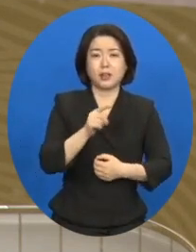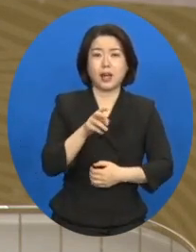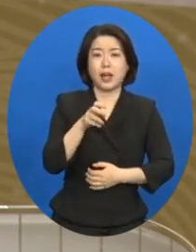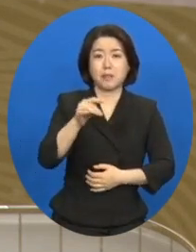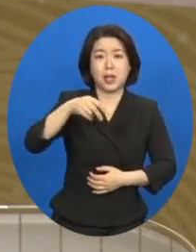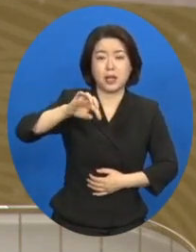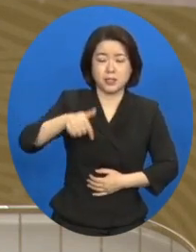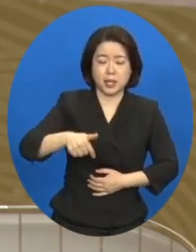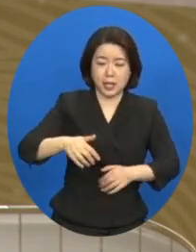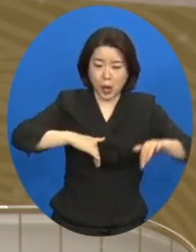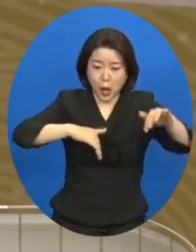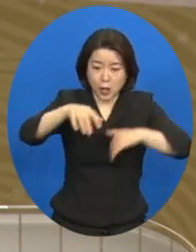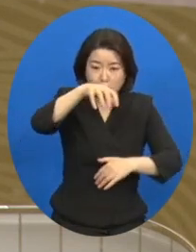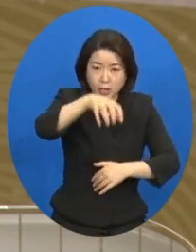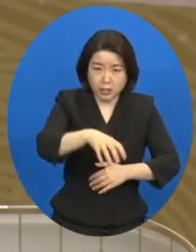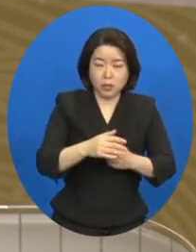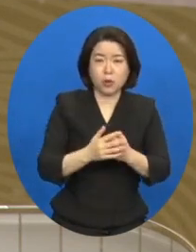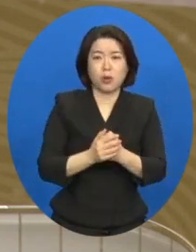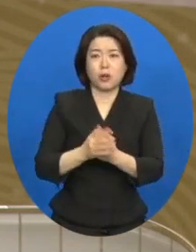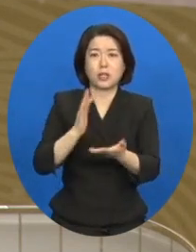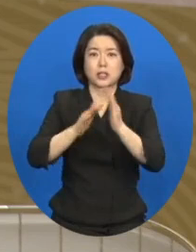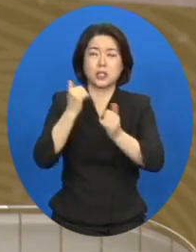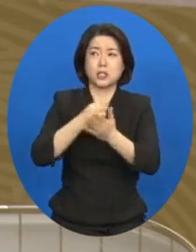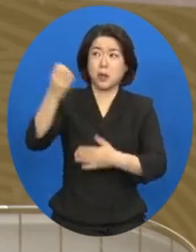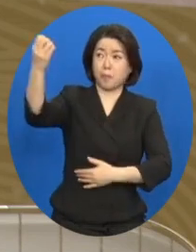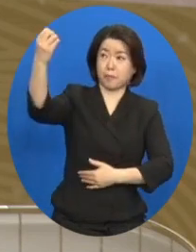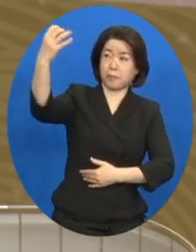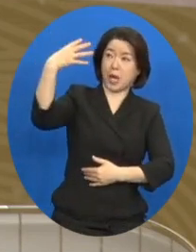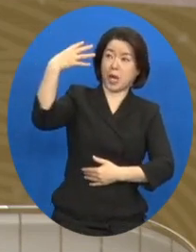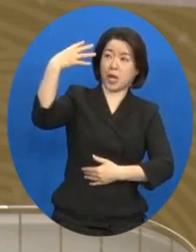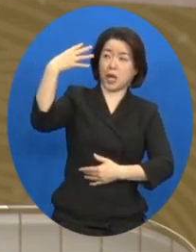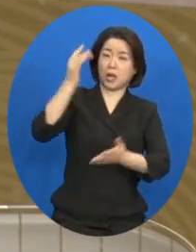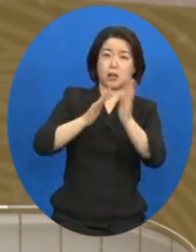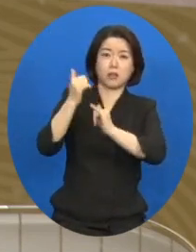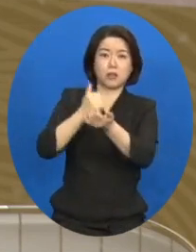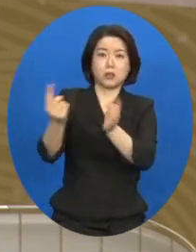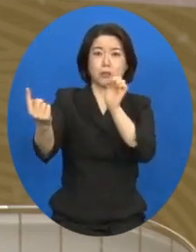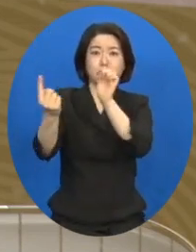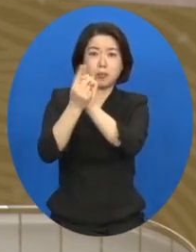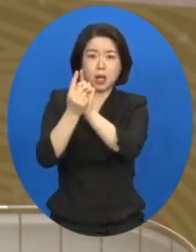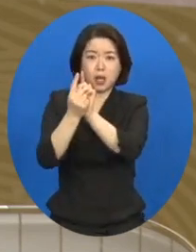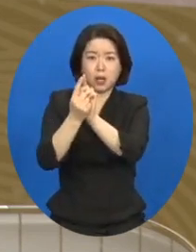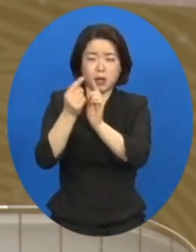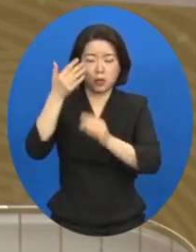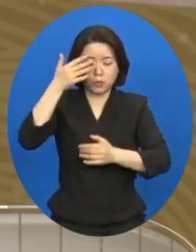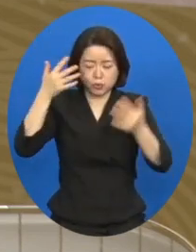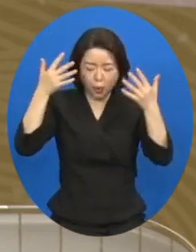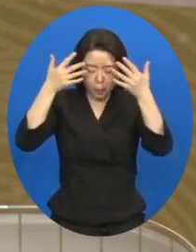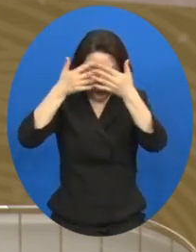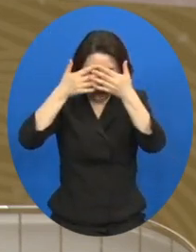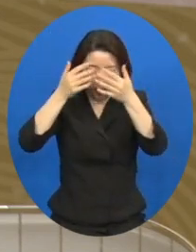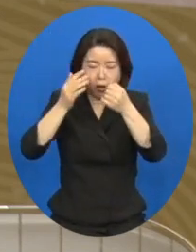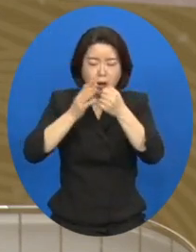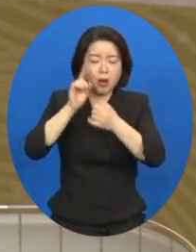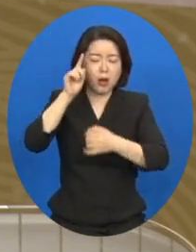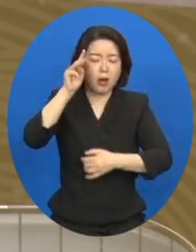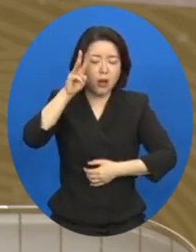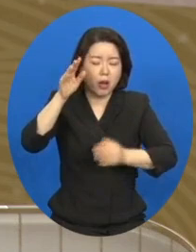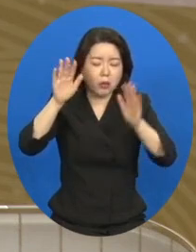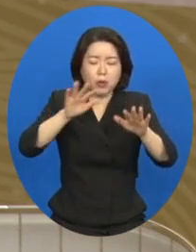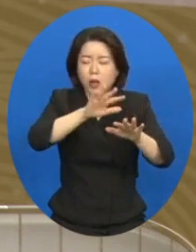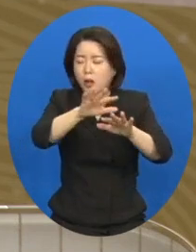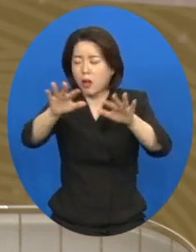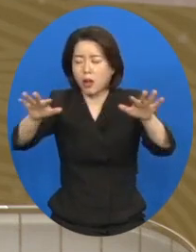가다가 예수님을 빛 가운데 오신 예수님을 만났어요. 그리고 눈이 멀었어요. 사흘 동안 앞을 못